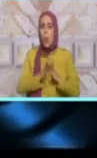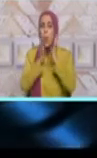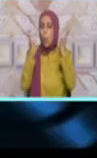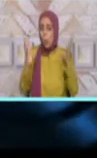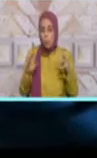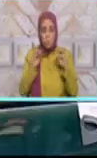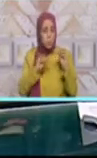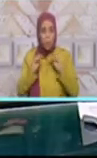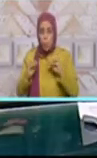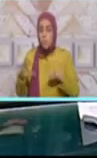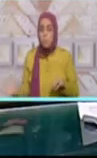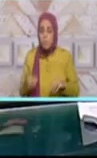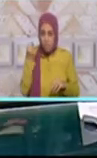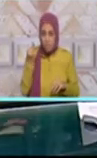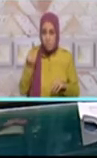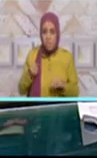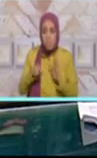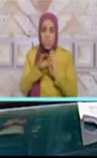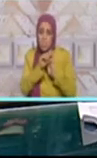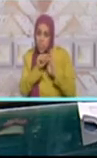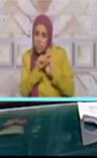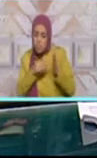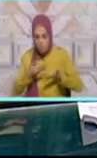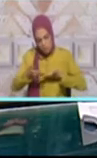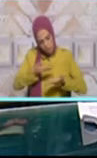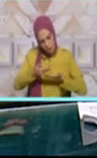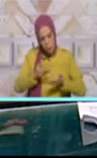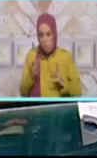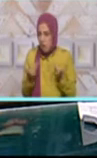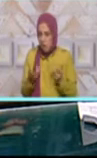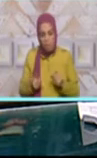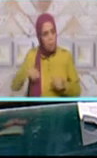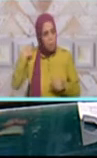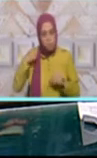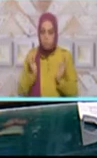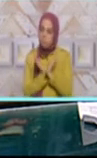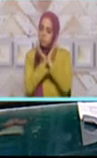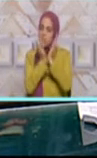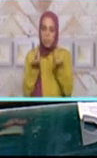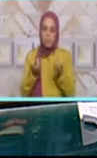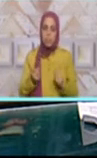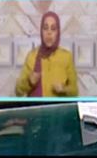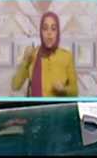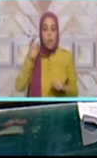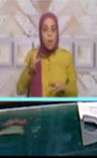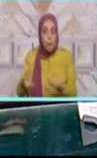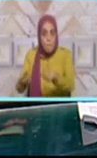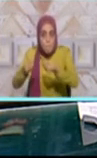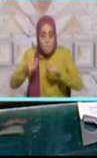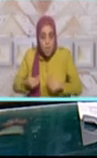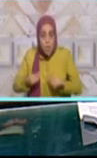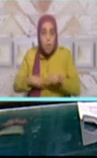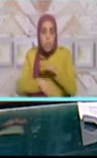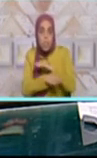دور رعايه خاصه في تنسيق في تعاون، ولا دور الوزاره بينتهي فيه ناس؟ لا احنا بناخدهم وبيبقوا